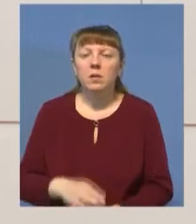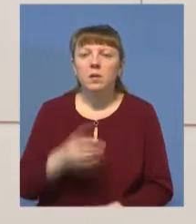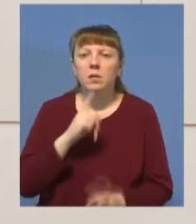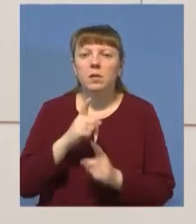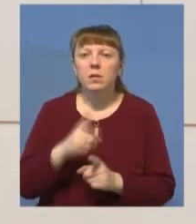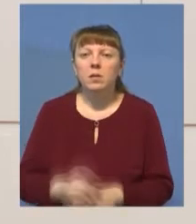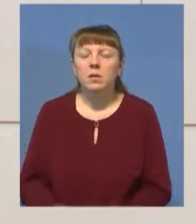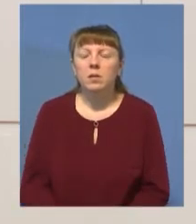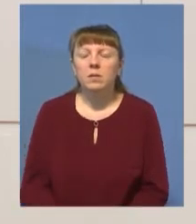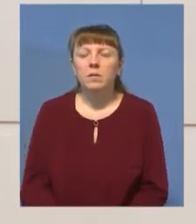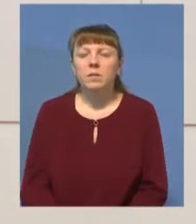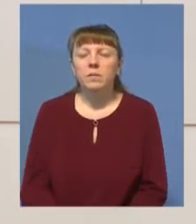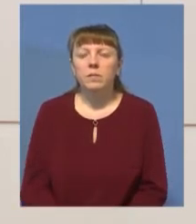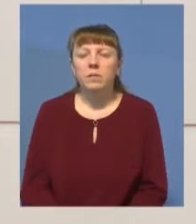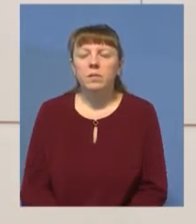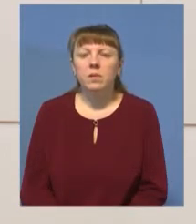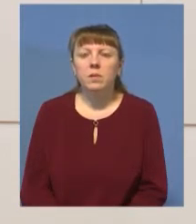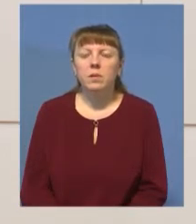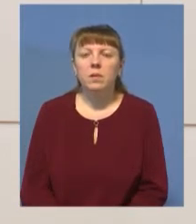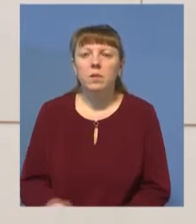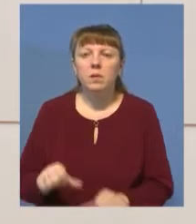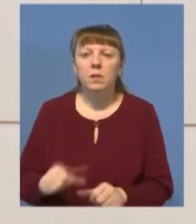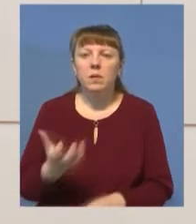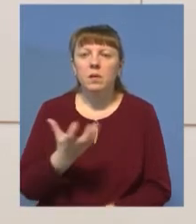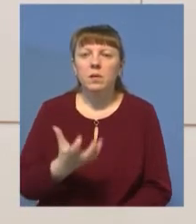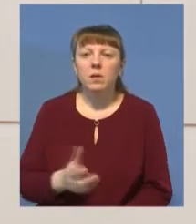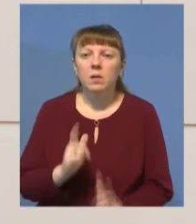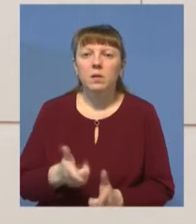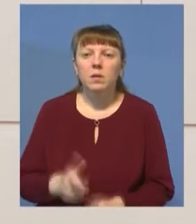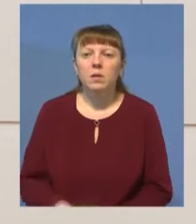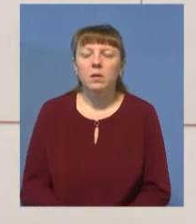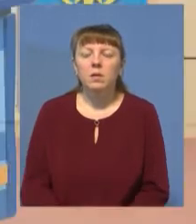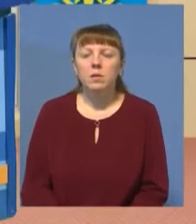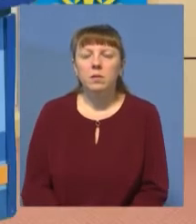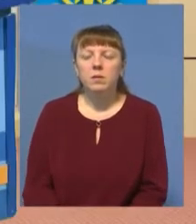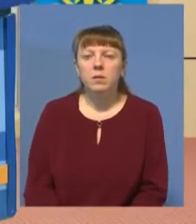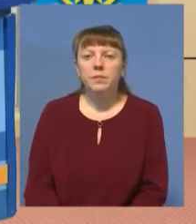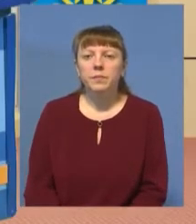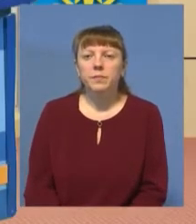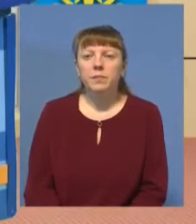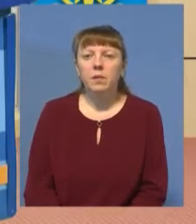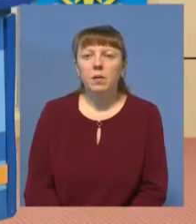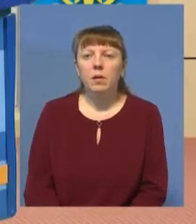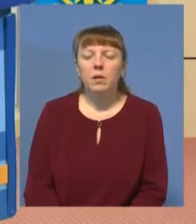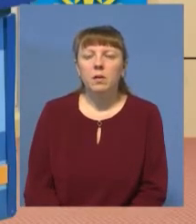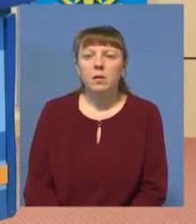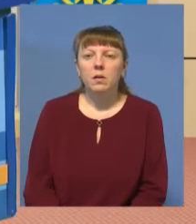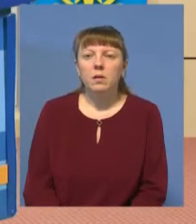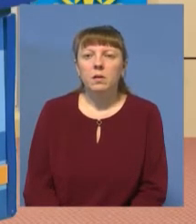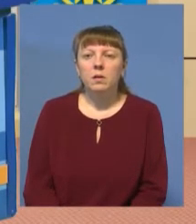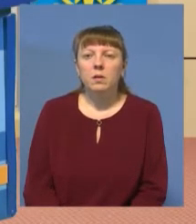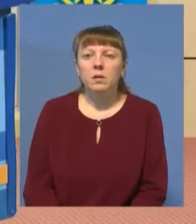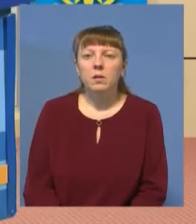заседания стороны также имеют право заключить медиативное соглашение. Итак, вот мы затронули отчасти